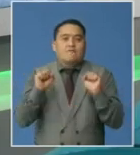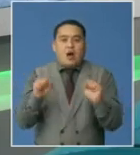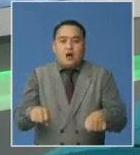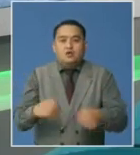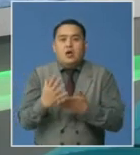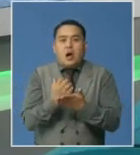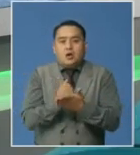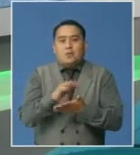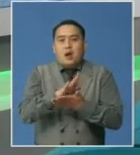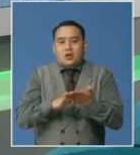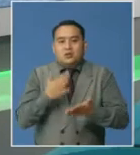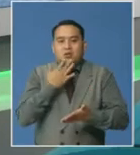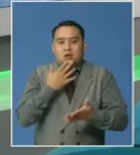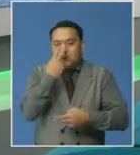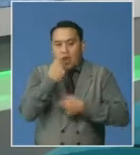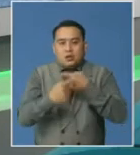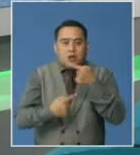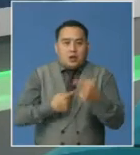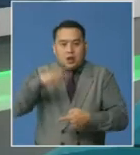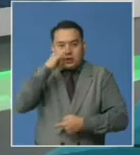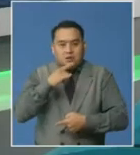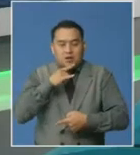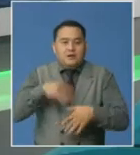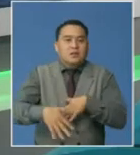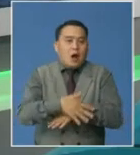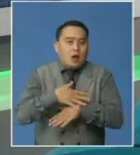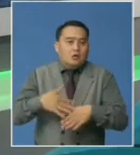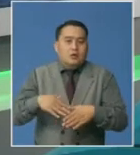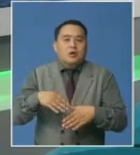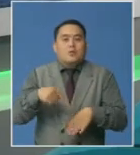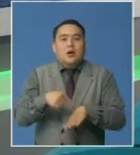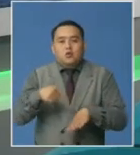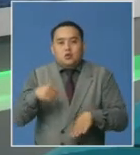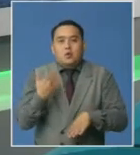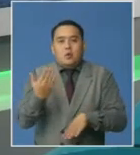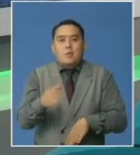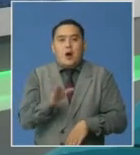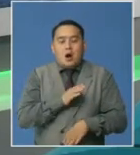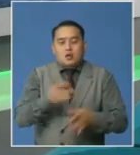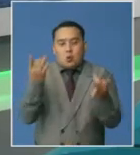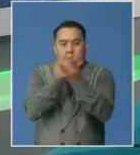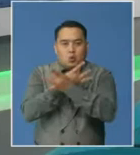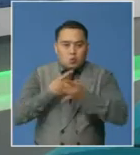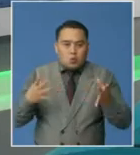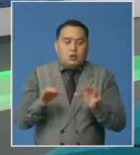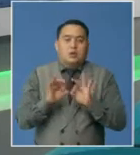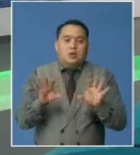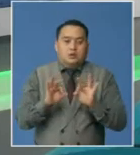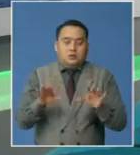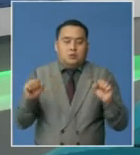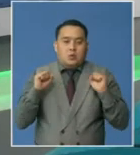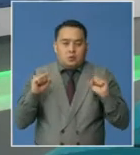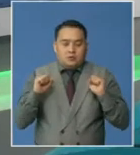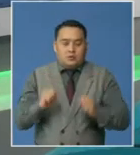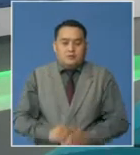возможность сохранить и продолжить национальные традиции казахского народа, прикоснуться к его богатой культуре. Обо всем подробно расскажет